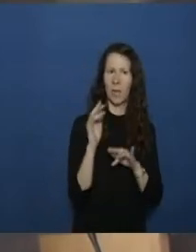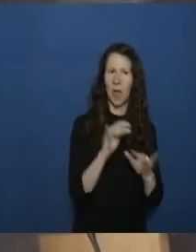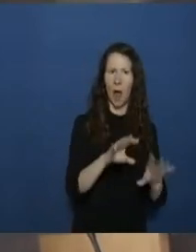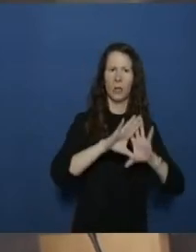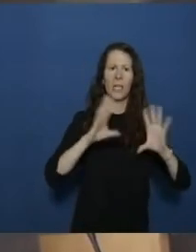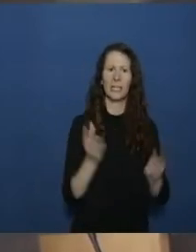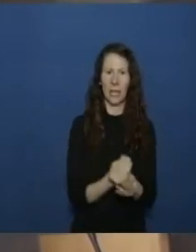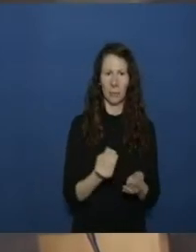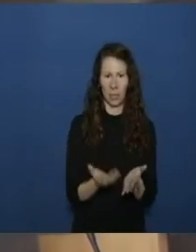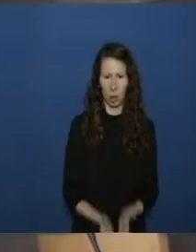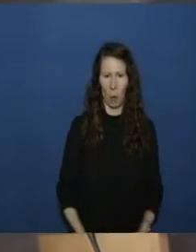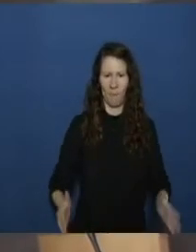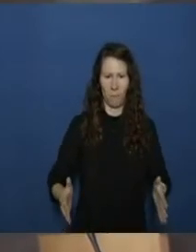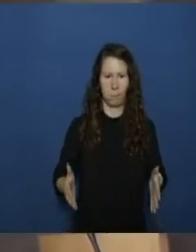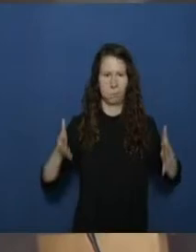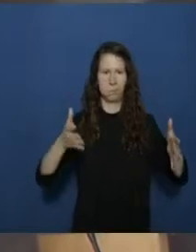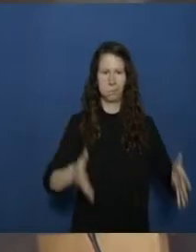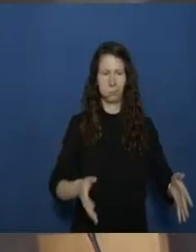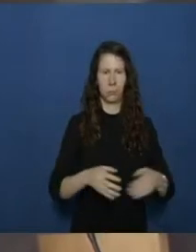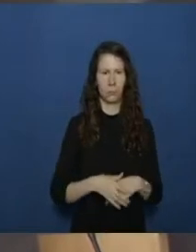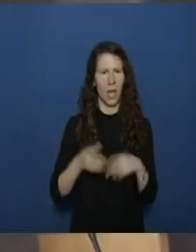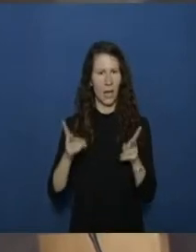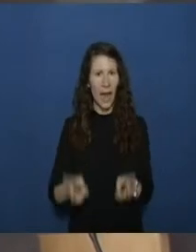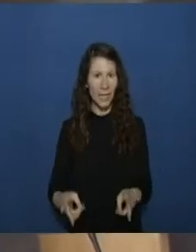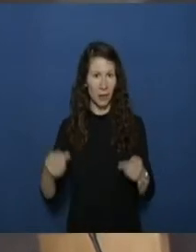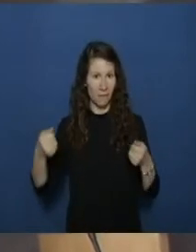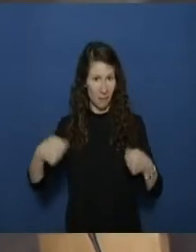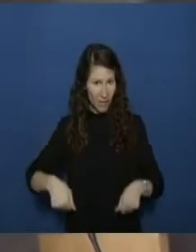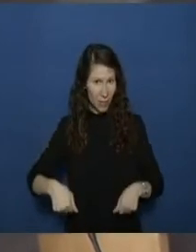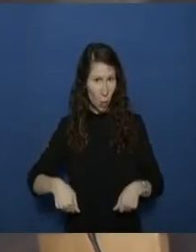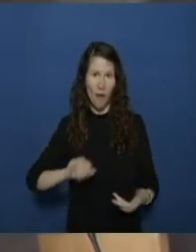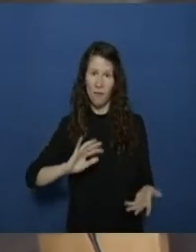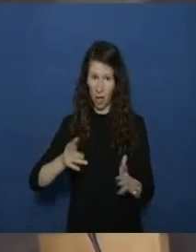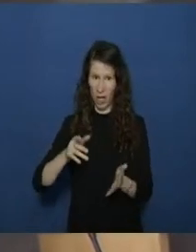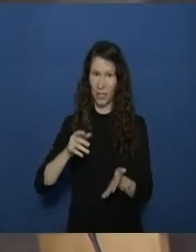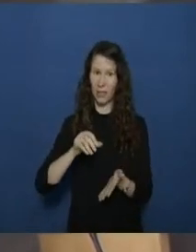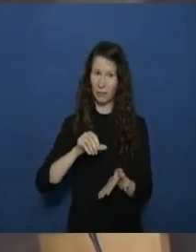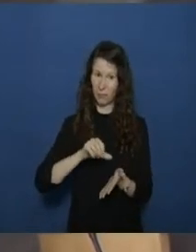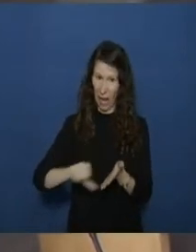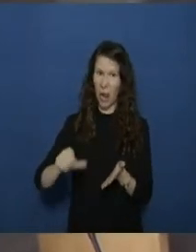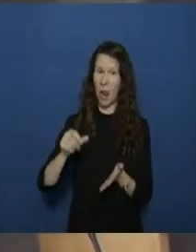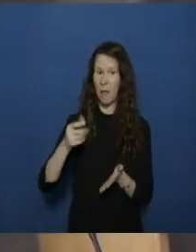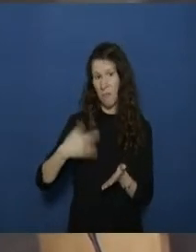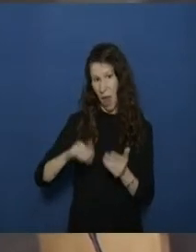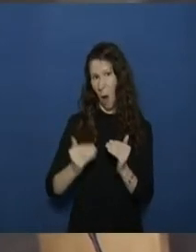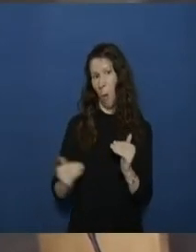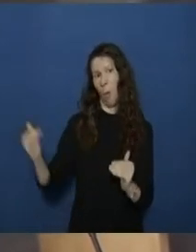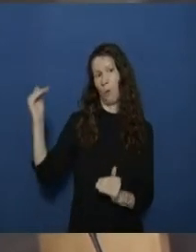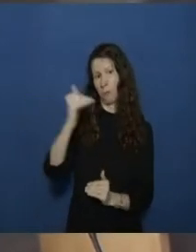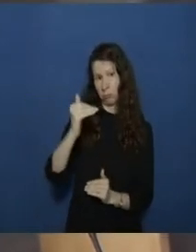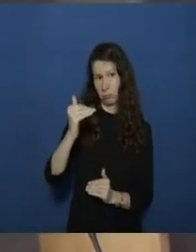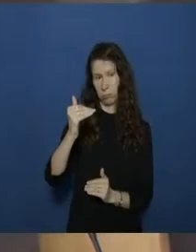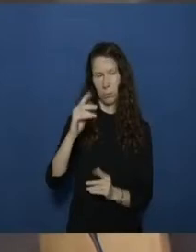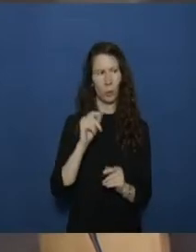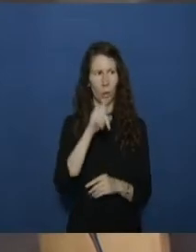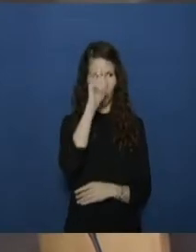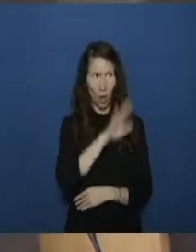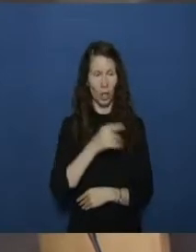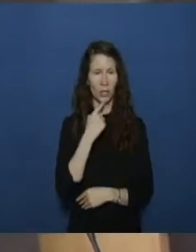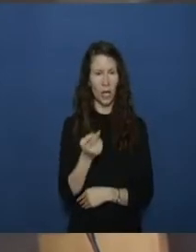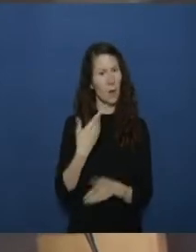Gesamttopf. Bei rechtlichen Verpflichtungen wären die Zahlungen wohl höher. Ist das der Grund, dass Deutschland sagt, mehr wollen wir nicht